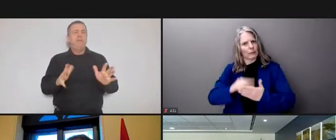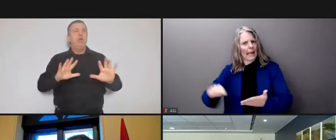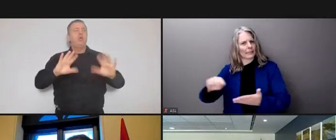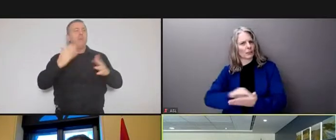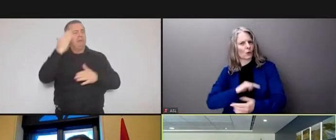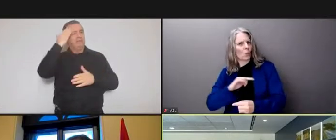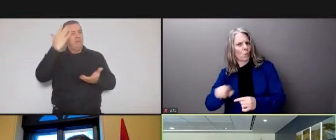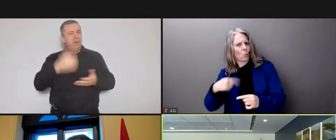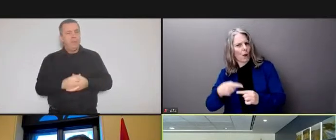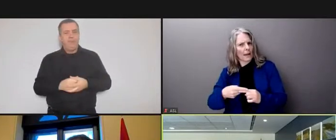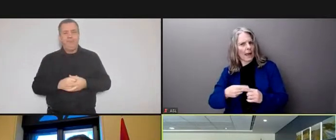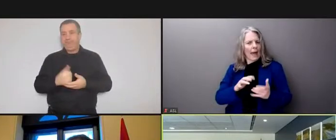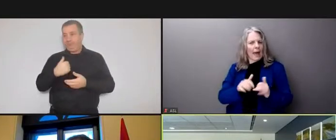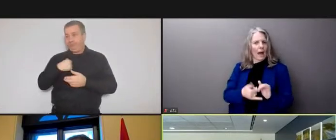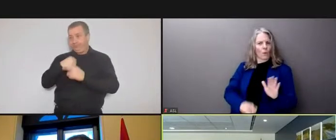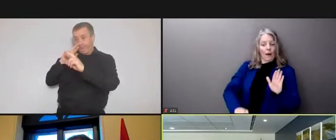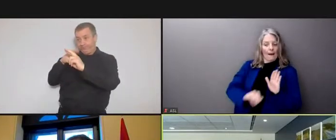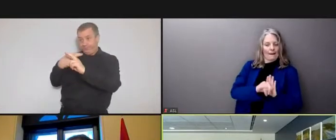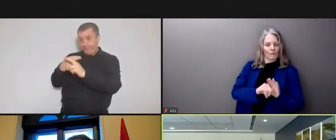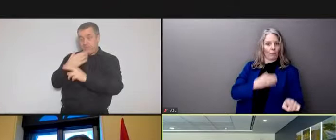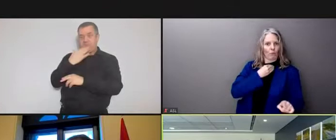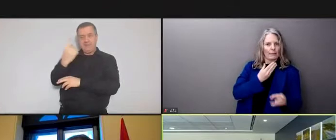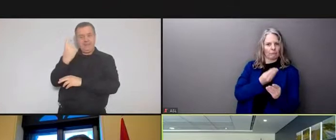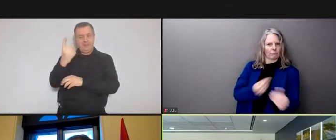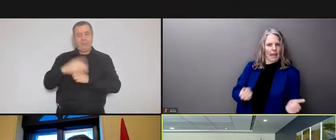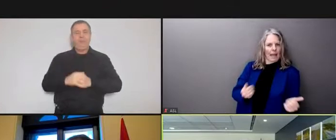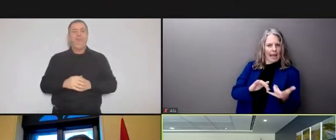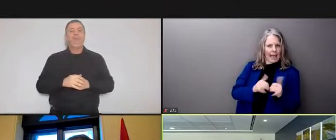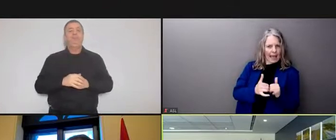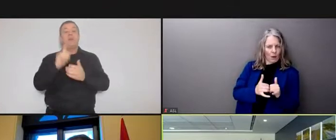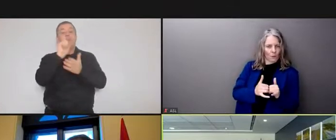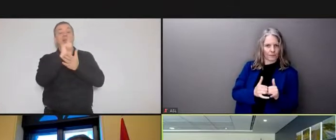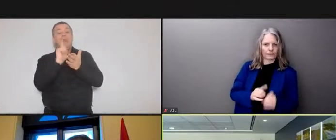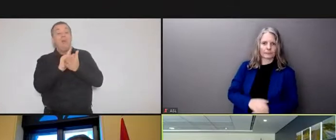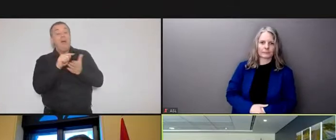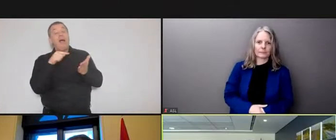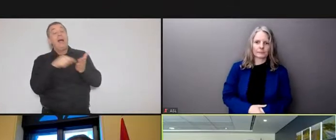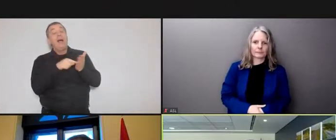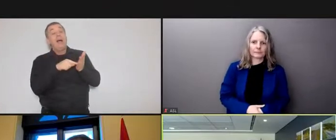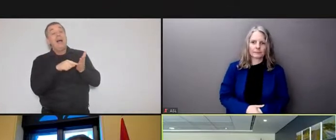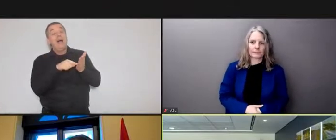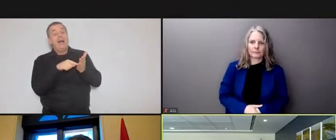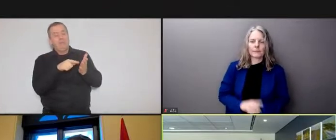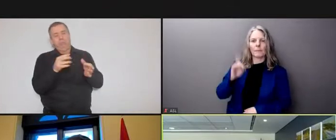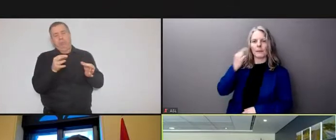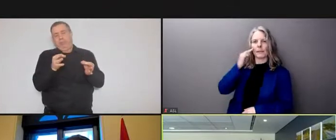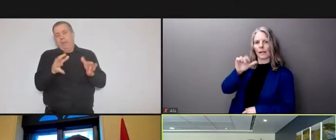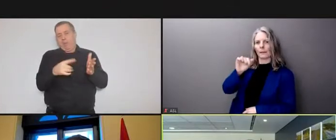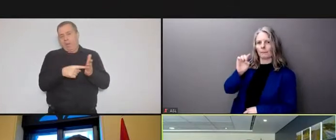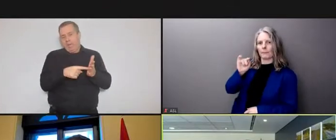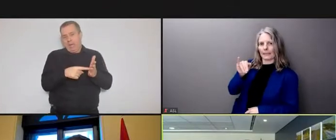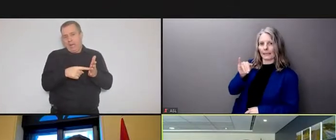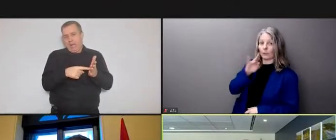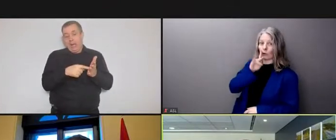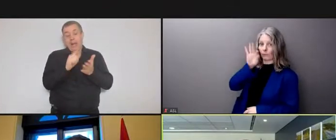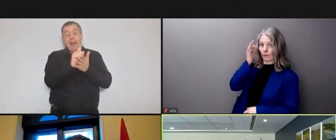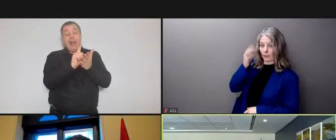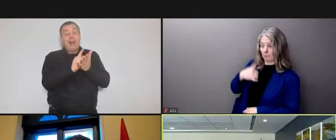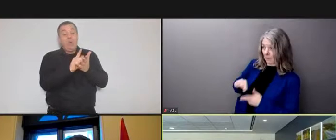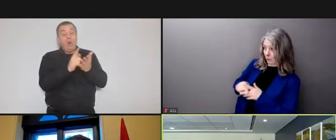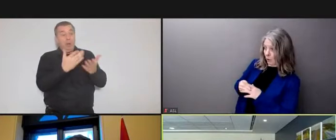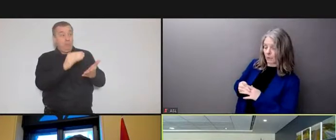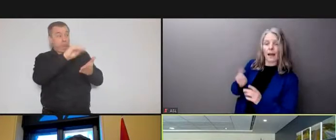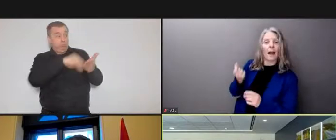Si je peux commencer Raphaël merci pour la question la loi en soi est temporaire donc la loi comme rédigée